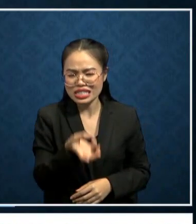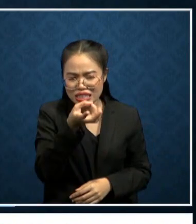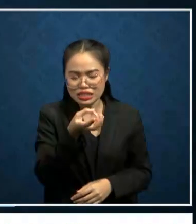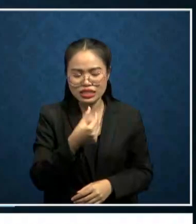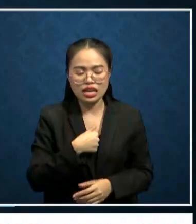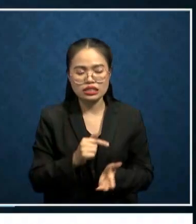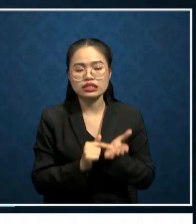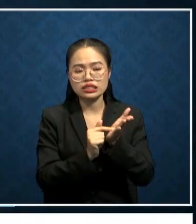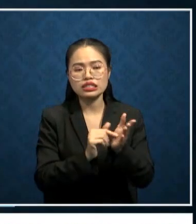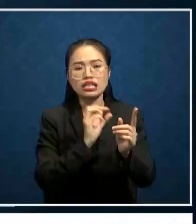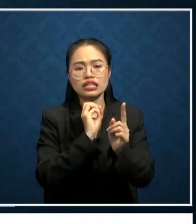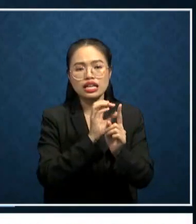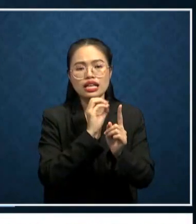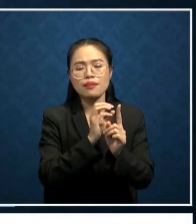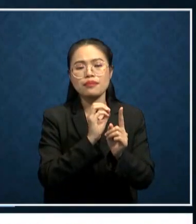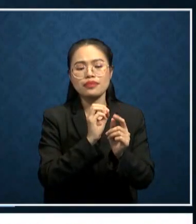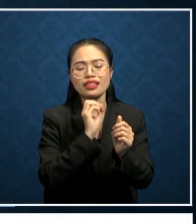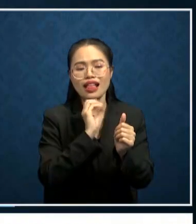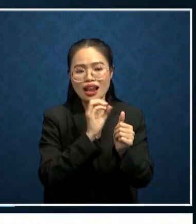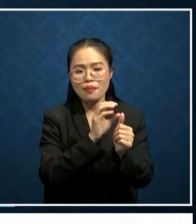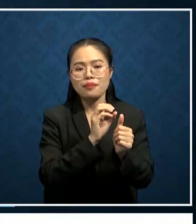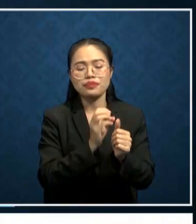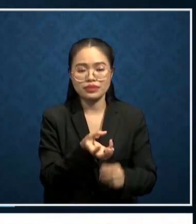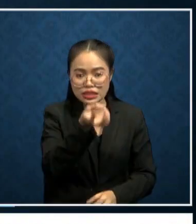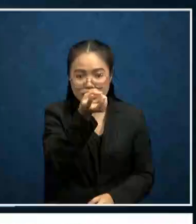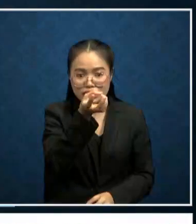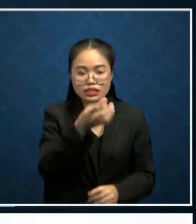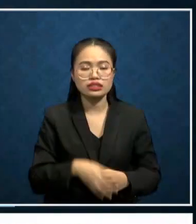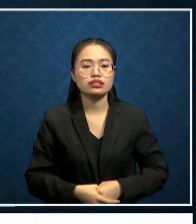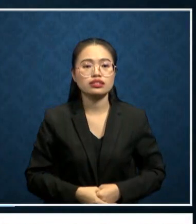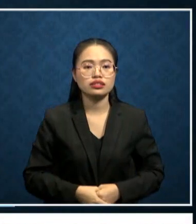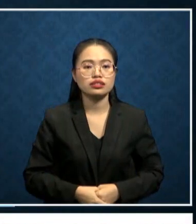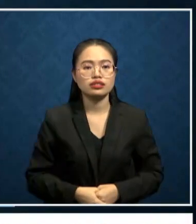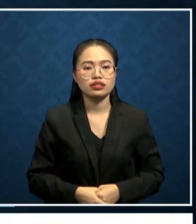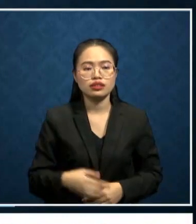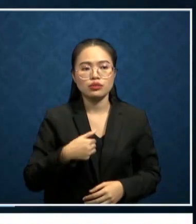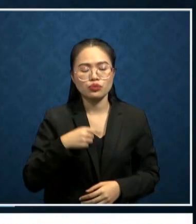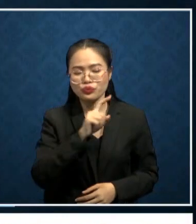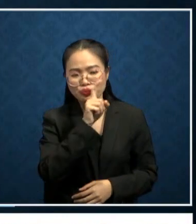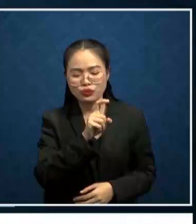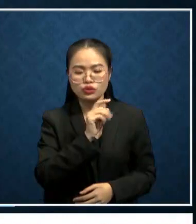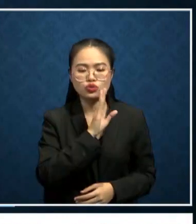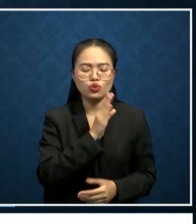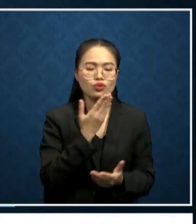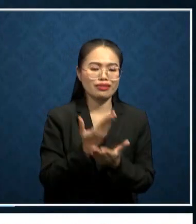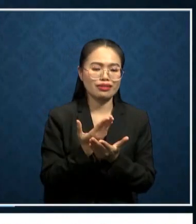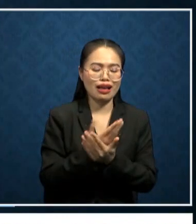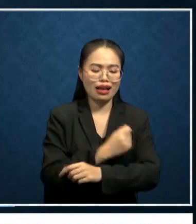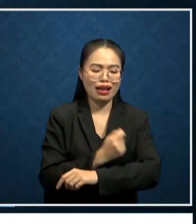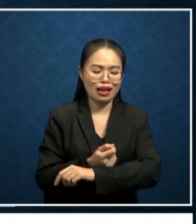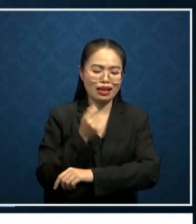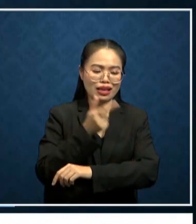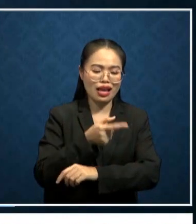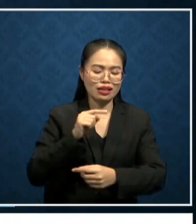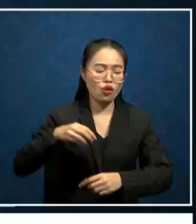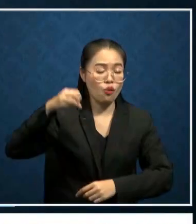ส่วนหนึ่งก็คือในเรื่องของ Building Chargeนะที่เปิดให้ใช้นะครับมีข้อสังเกตว่าการกำหนดค่าบริการของ Bingชาร์จในพื้น